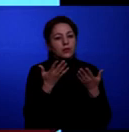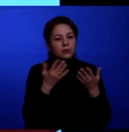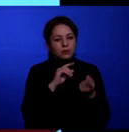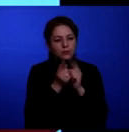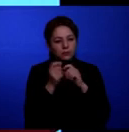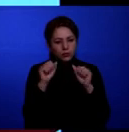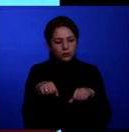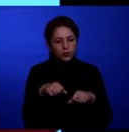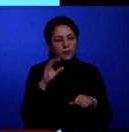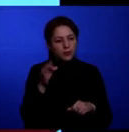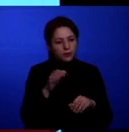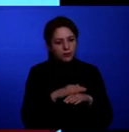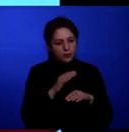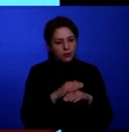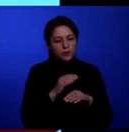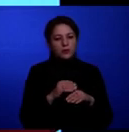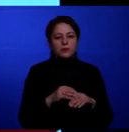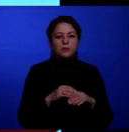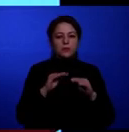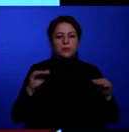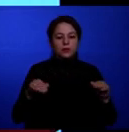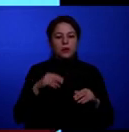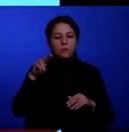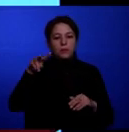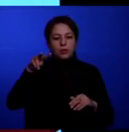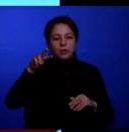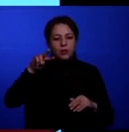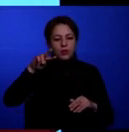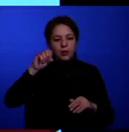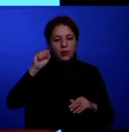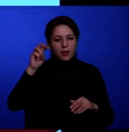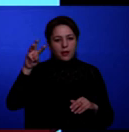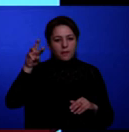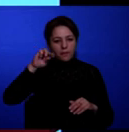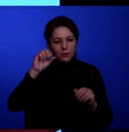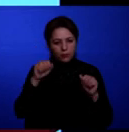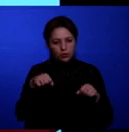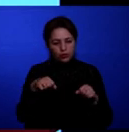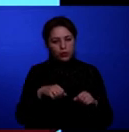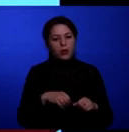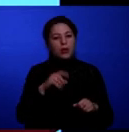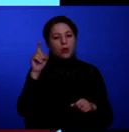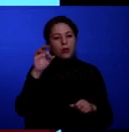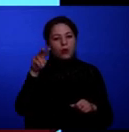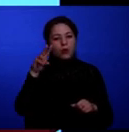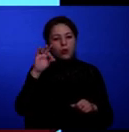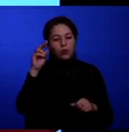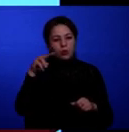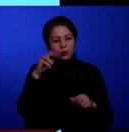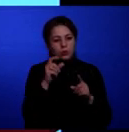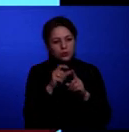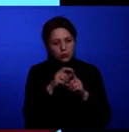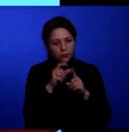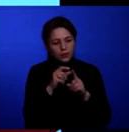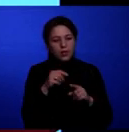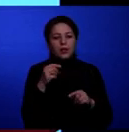правильно ребятки пламя какое же слово заменит слова холод холод это